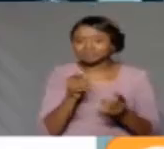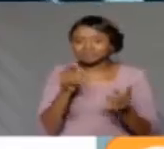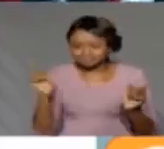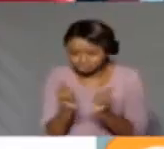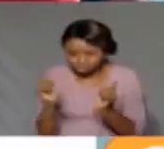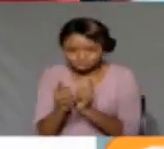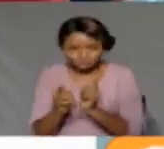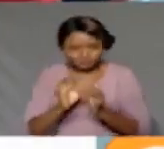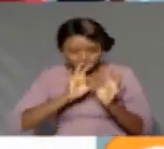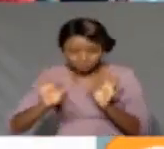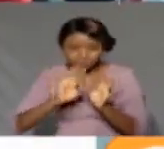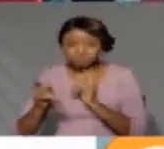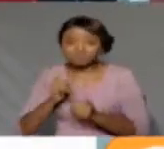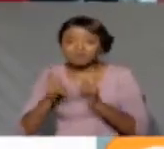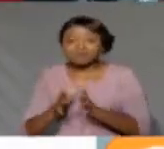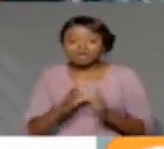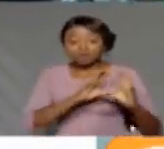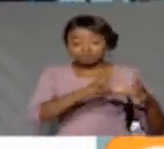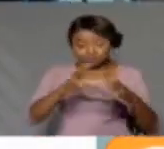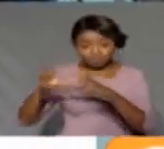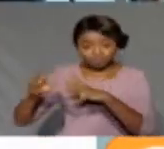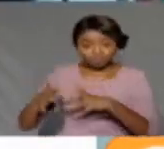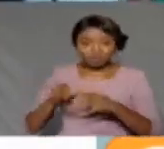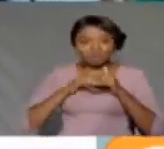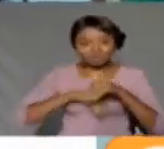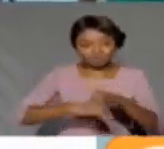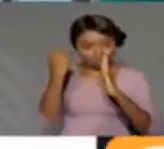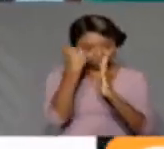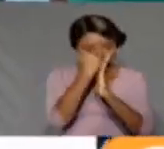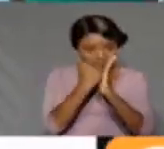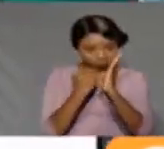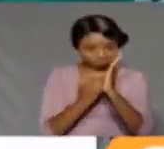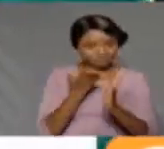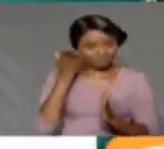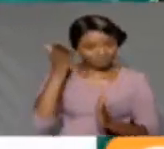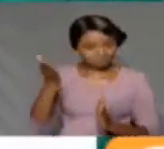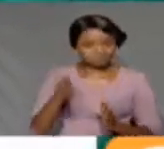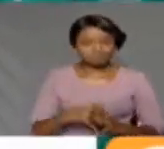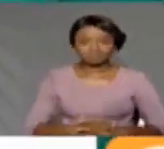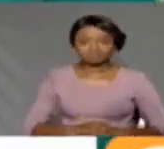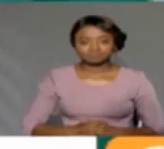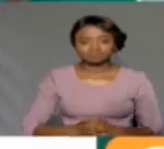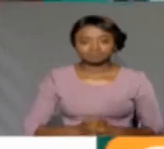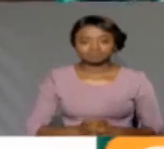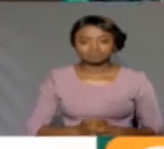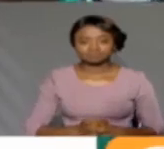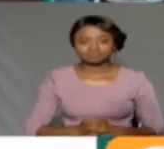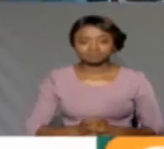Timu ya Kenya inaondoka kwa vikundi kulingana na ratiba ya mbio watakazo shiriki.